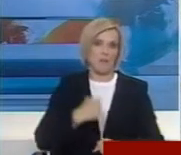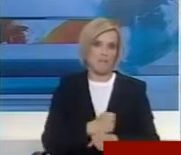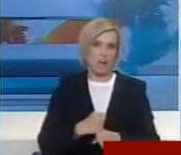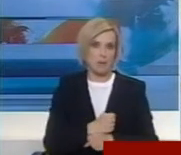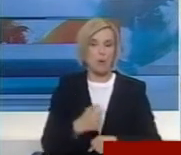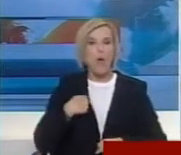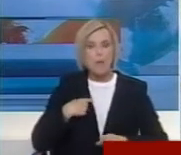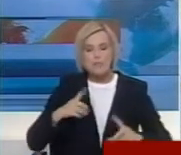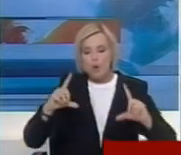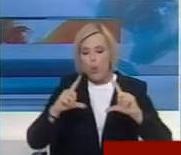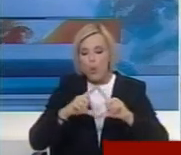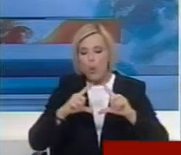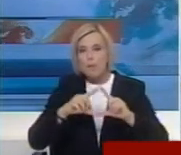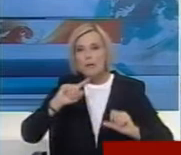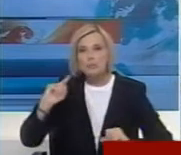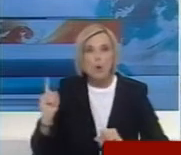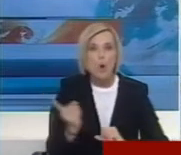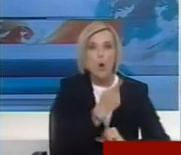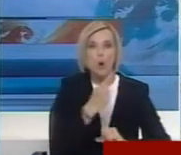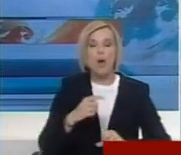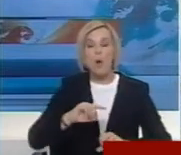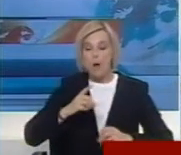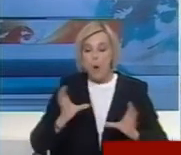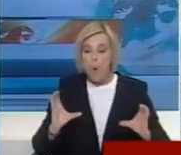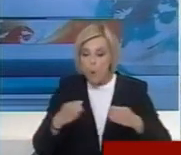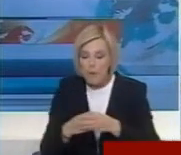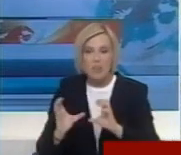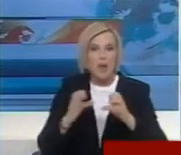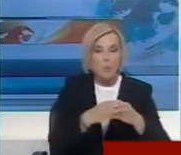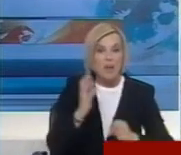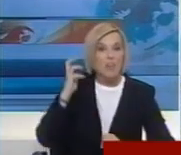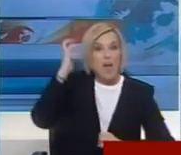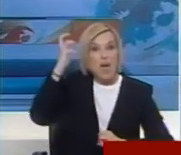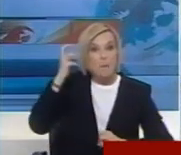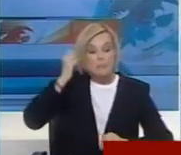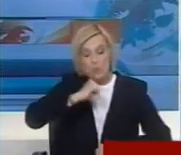όλα. Οι επιστήμονες ενωμένοι ψάχνουν να βρουν τον καλύτερο τρόπο αντιμετώπισης.